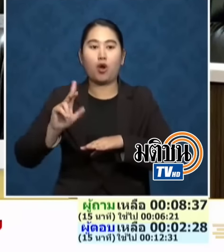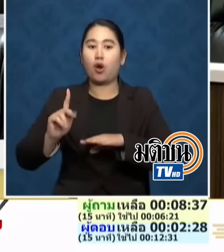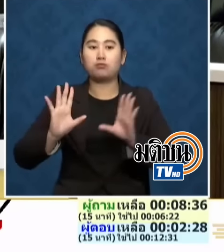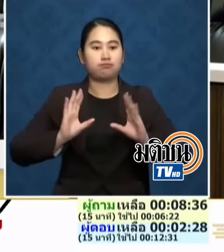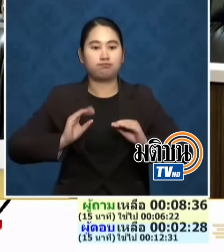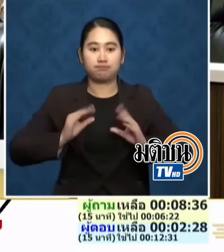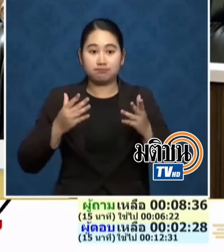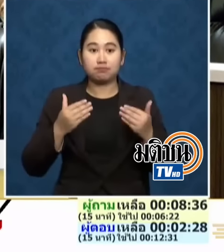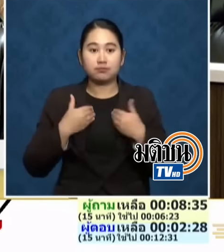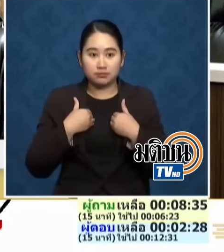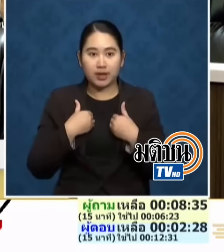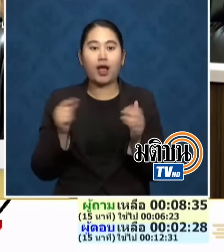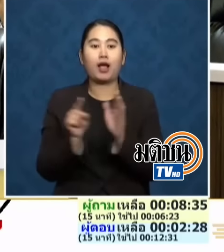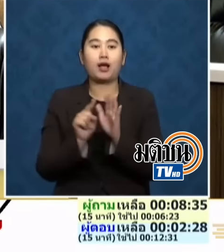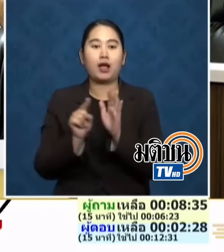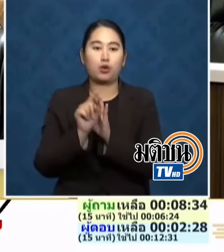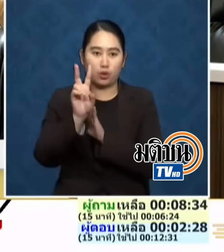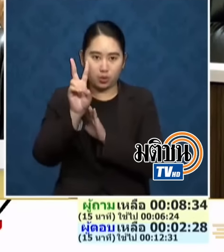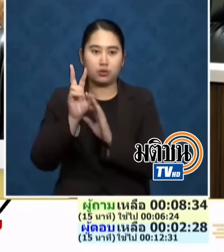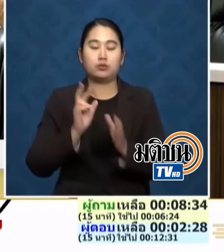ดณครราศิมาถงสองครั้ง